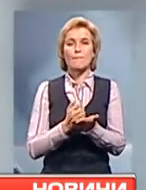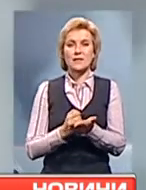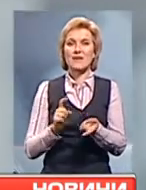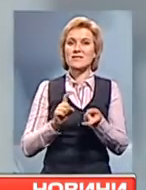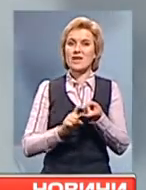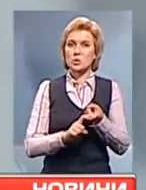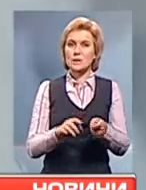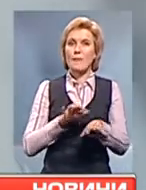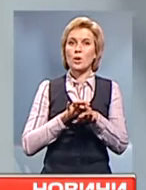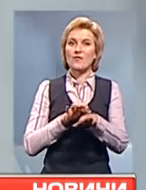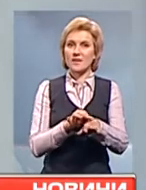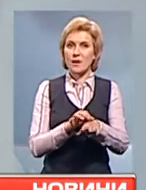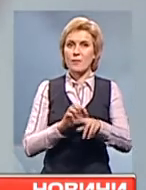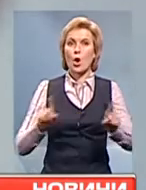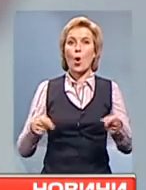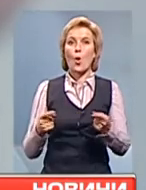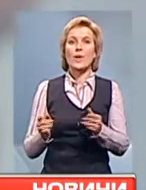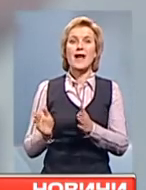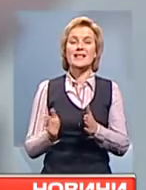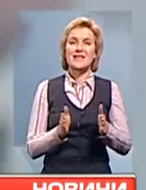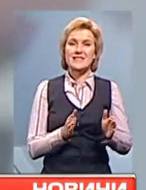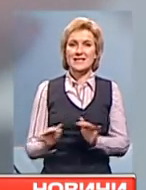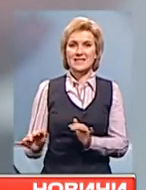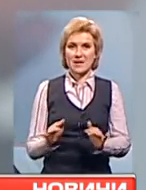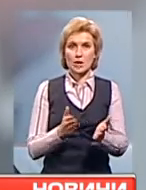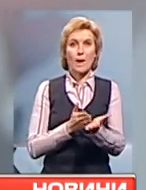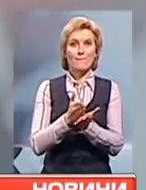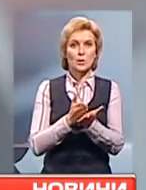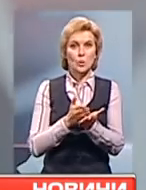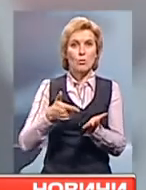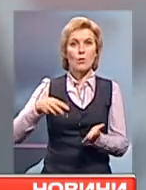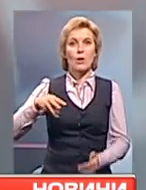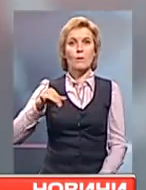проведенням організаційних заходів. Посаду Гмиза обіймав з 2010 року.